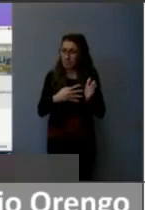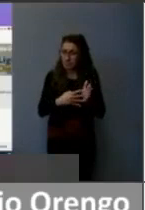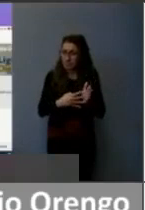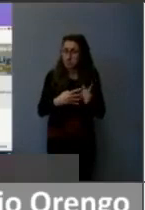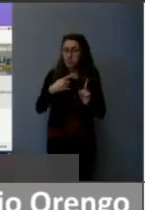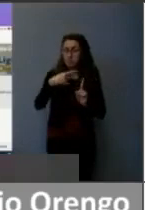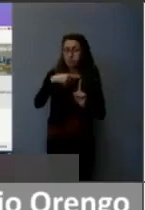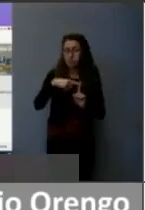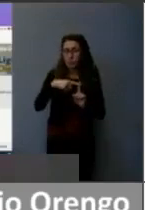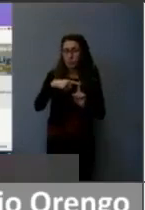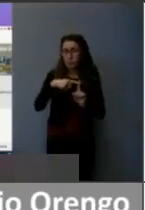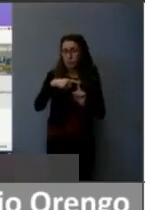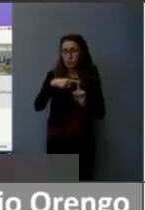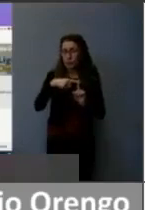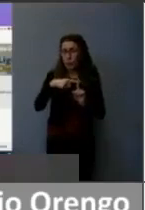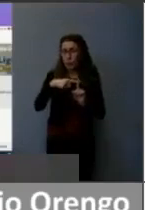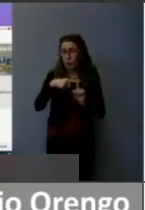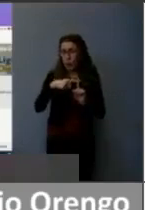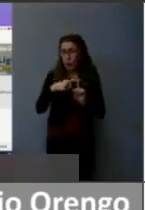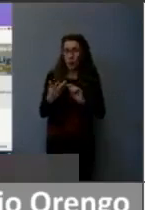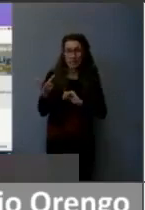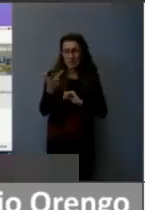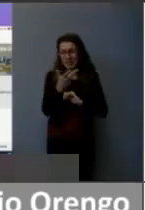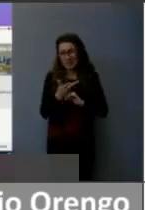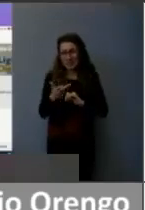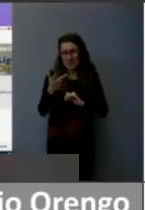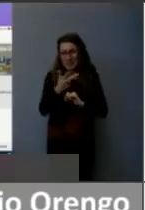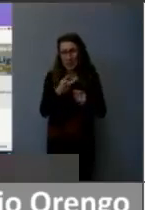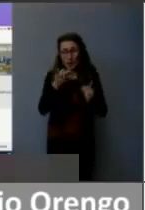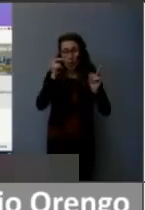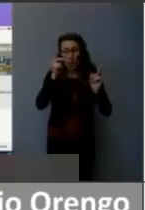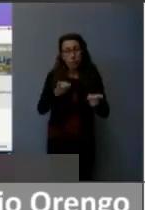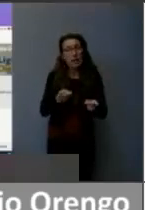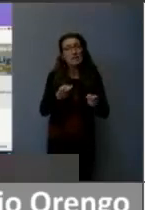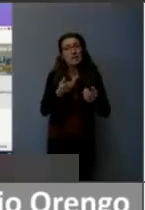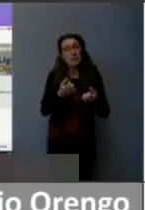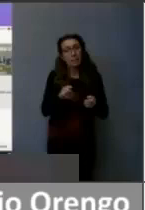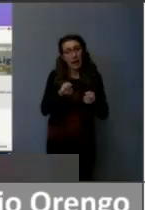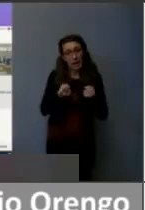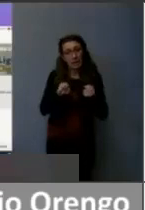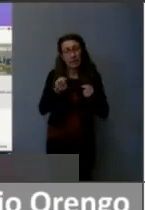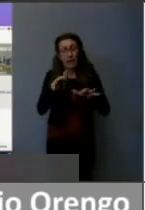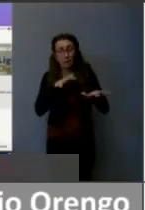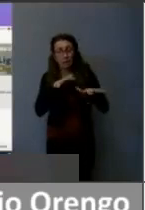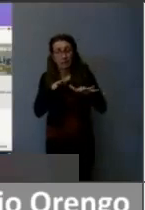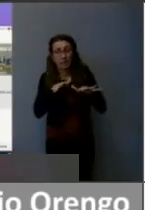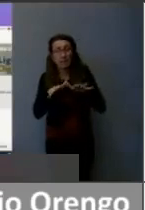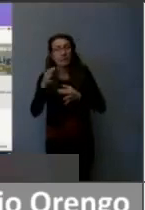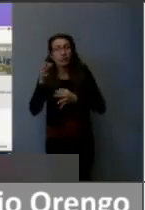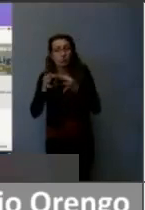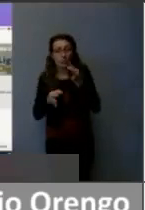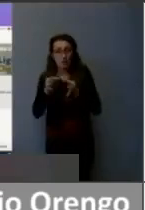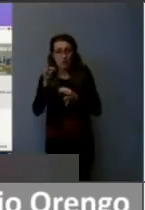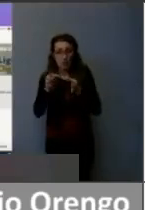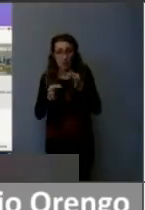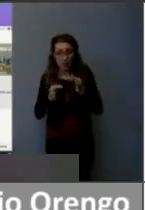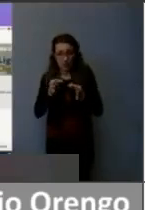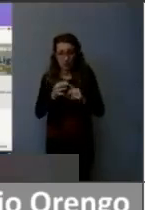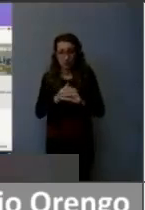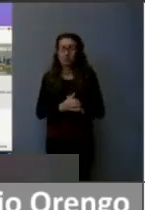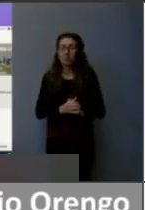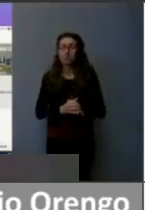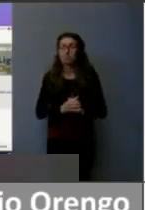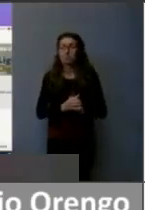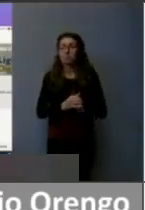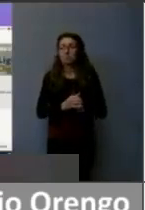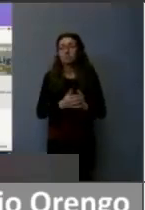connesse pratiche amministrative e giudiziali. Per quanto,